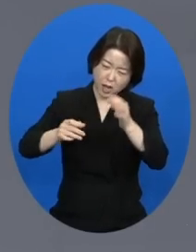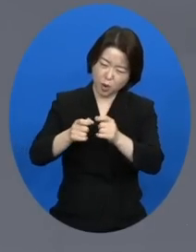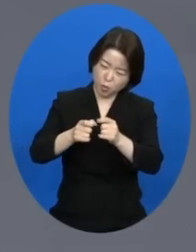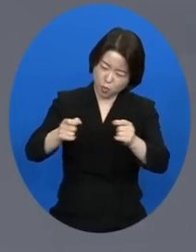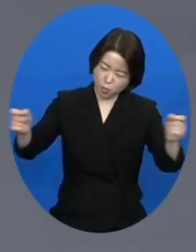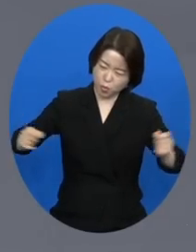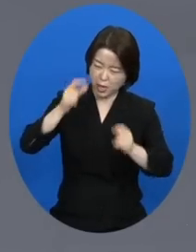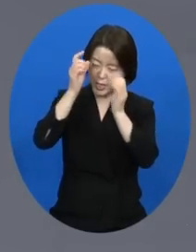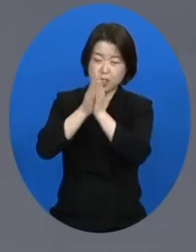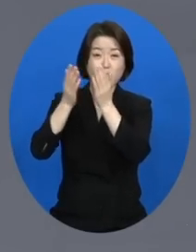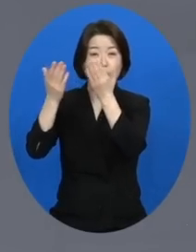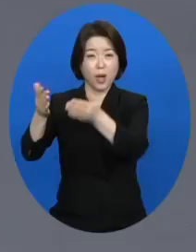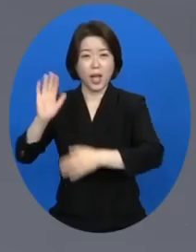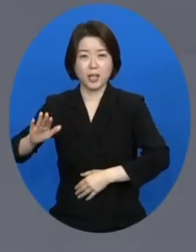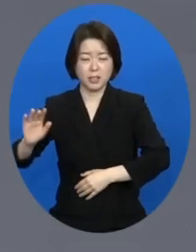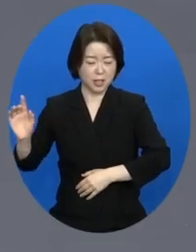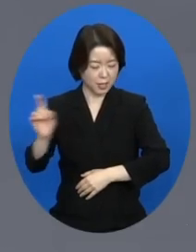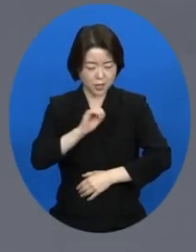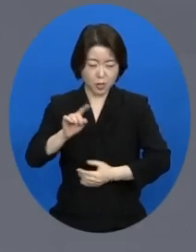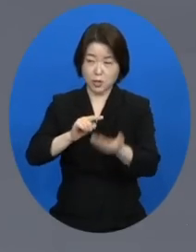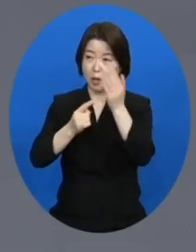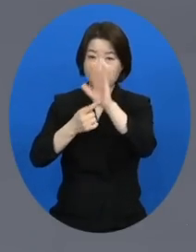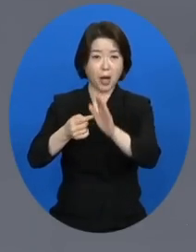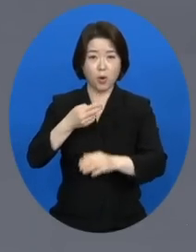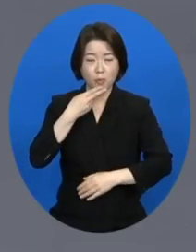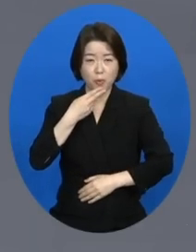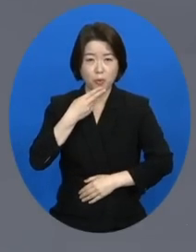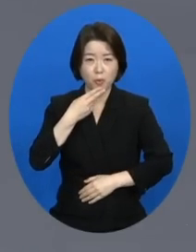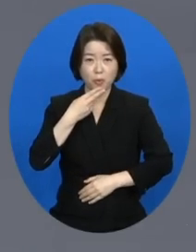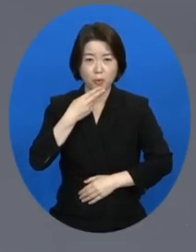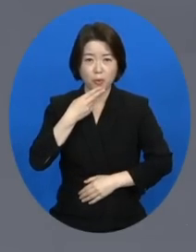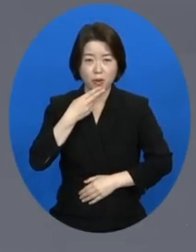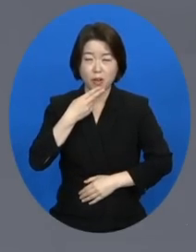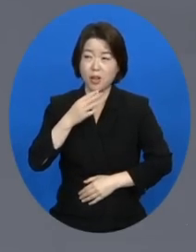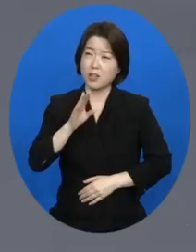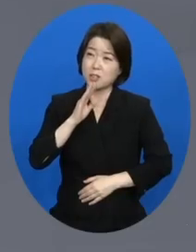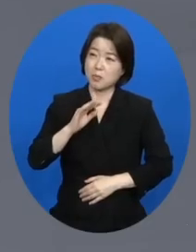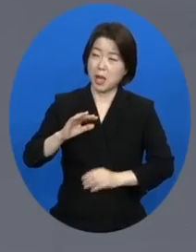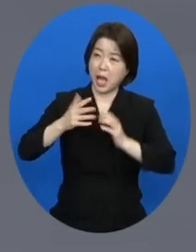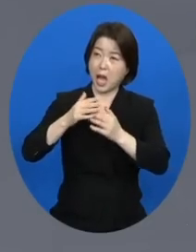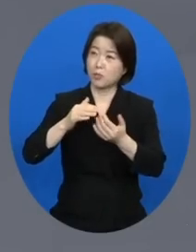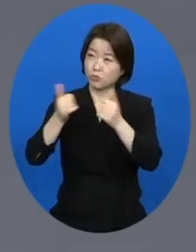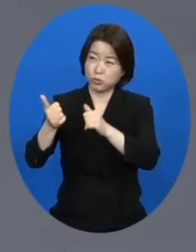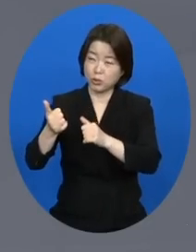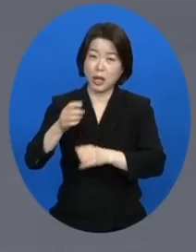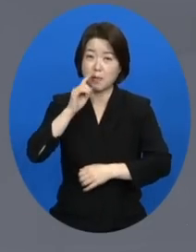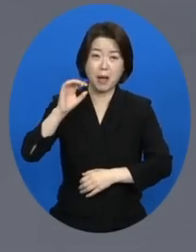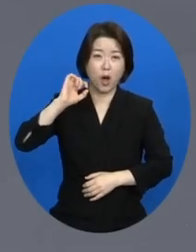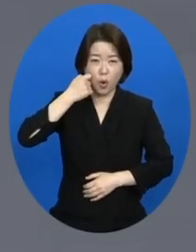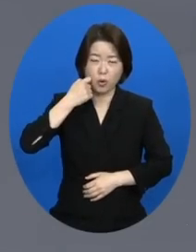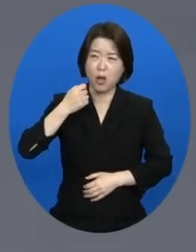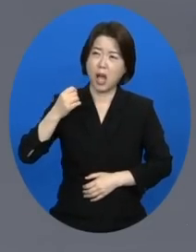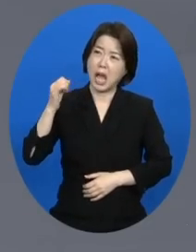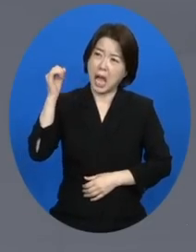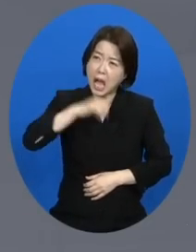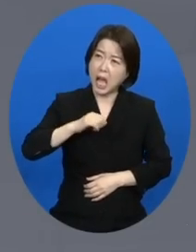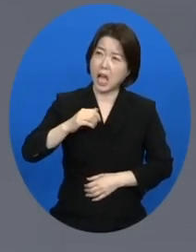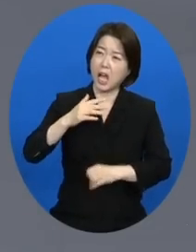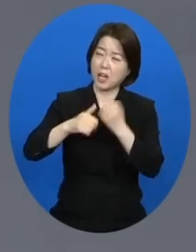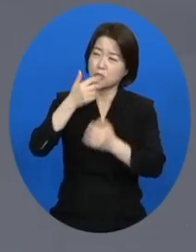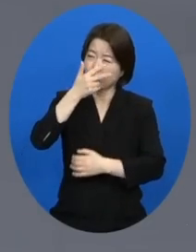시간 기도했는데 전혀 반응이 없으시니 차마 하나님이 돌아가셨다라고 말할 수는 없고 아 하나님이 주무시나